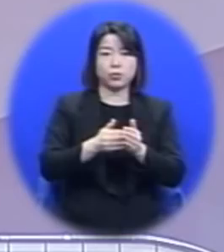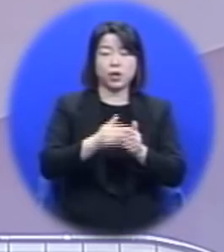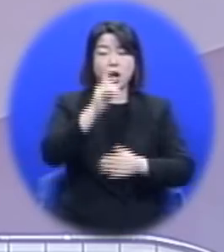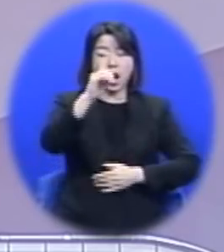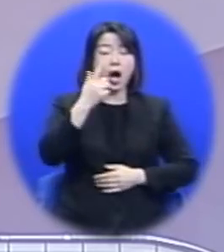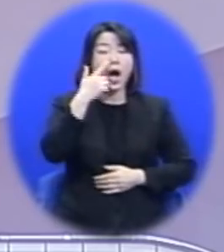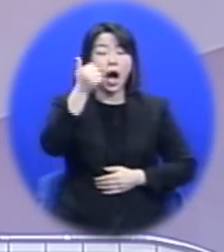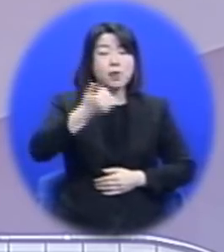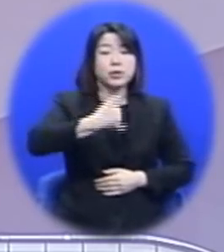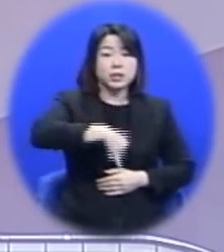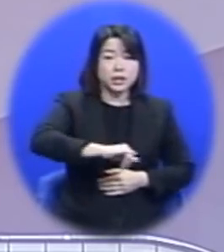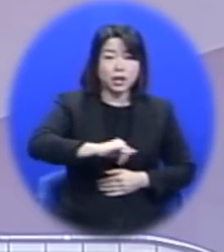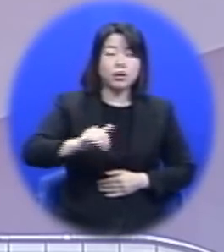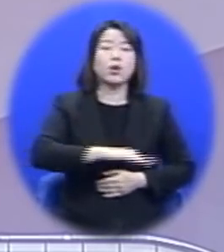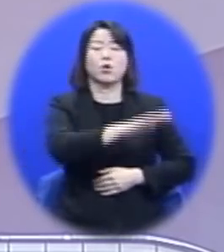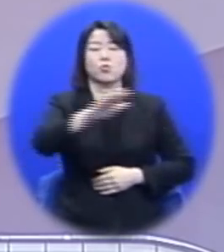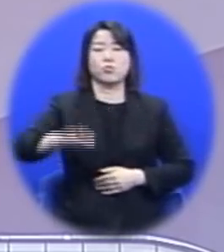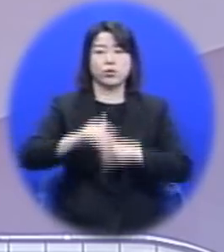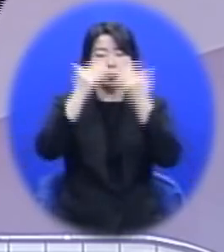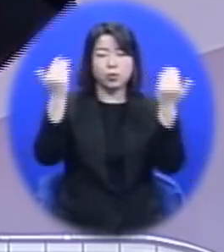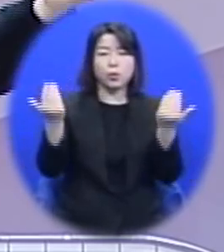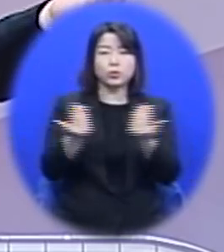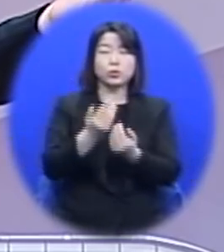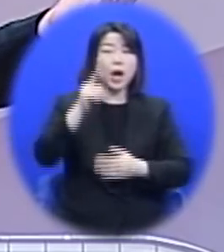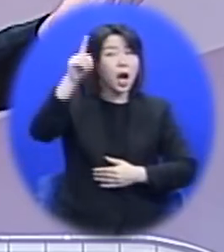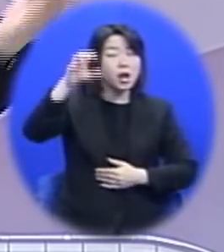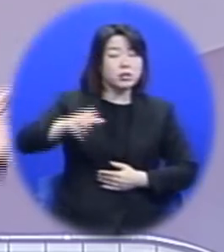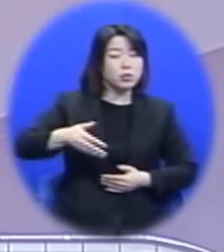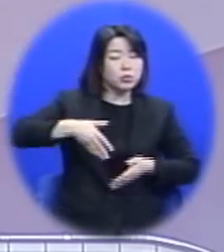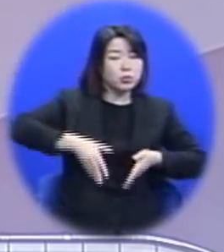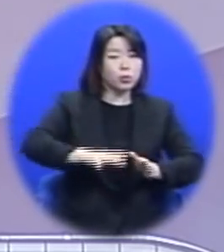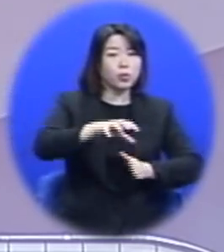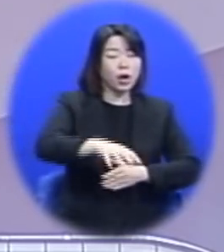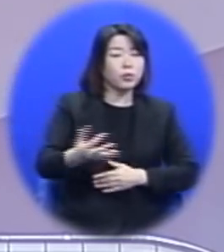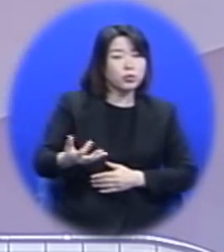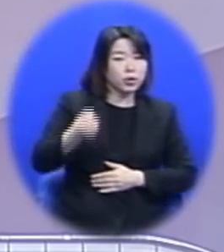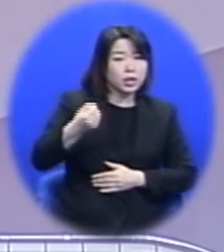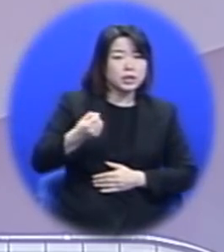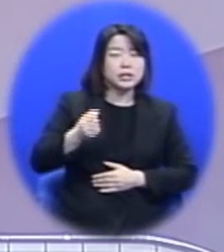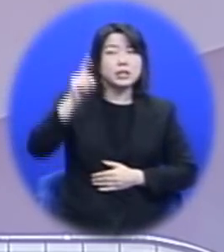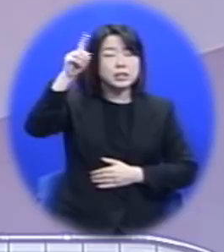자녀요. 우리 모두가 다 천국을 본향으로 삼는 천국 백성이라.